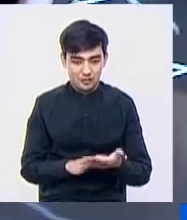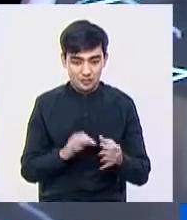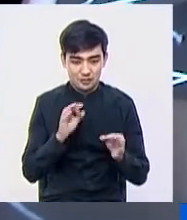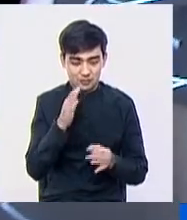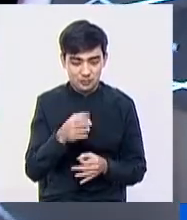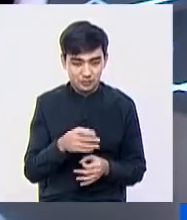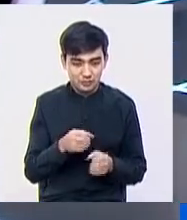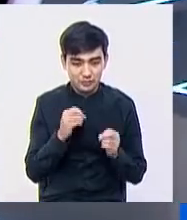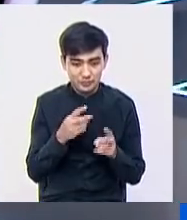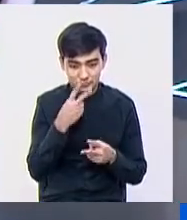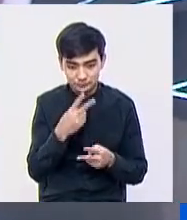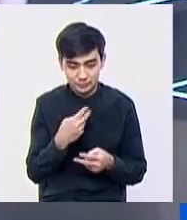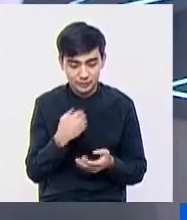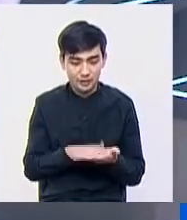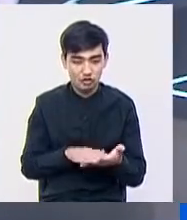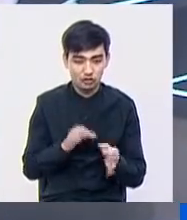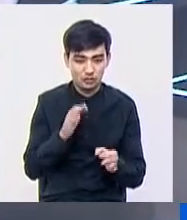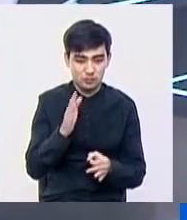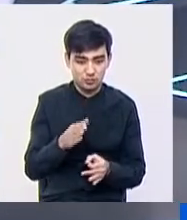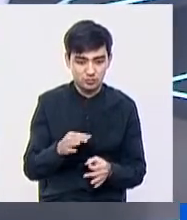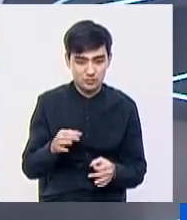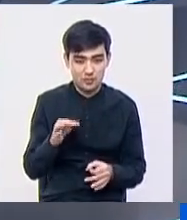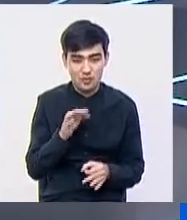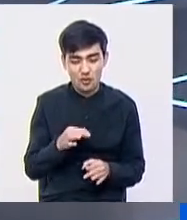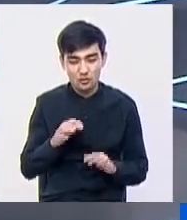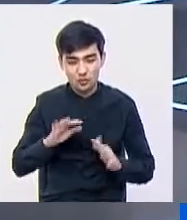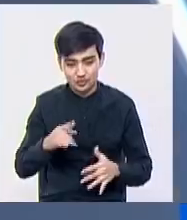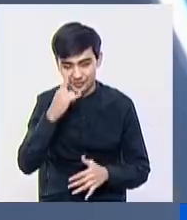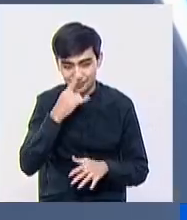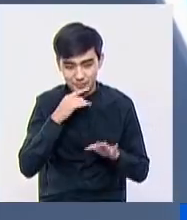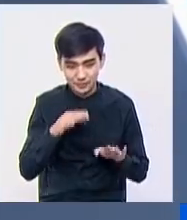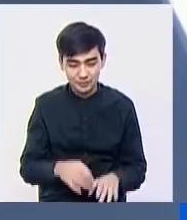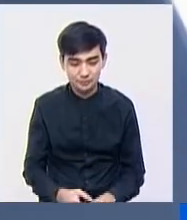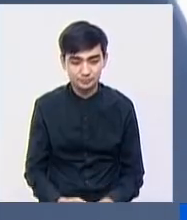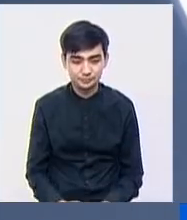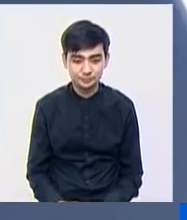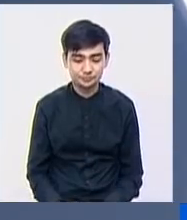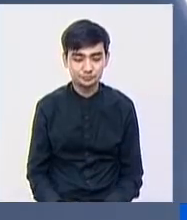Это специальный выпуск. Мы продолжаем информировать вас о событиях в Казахстане.